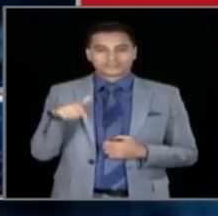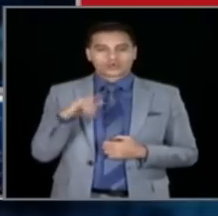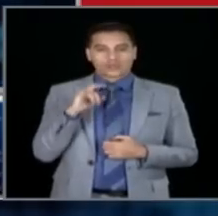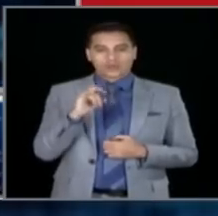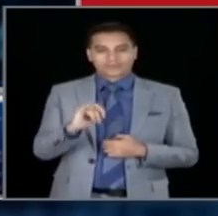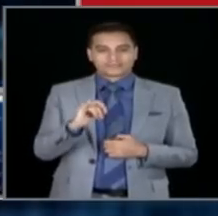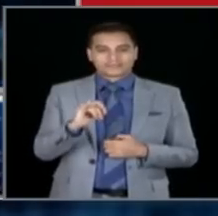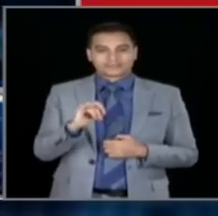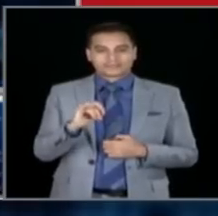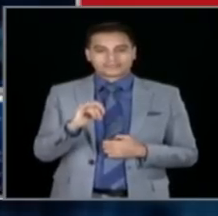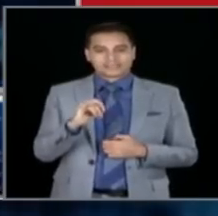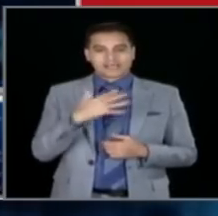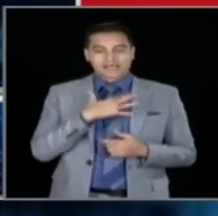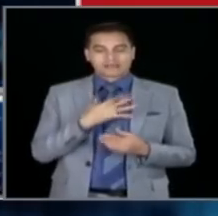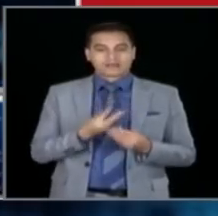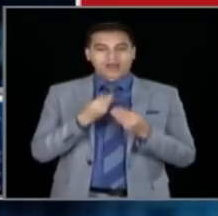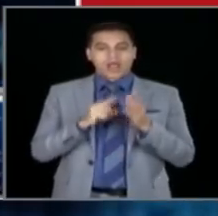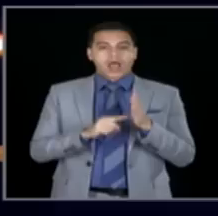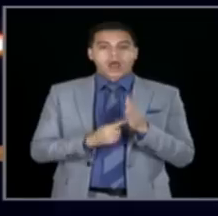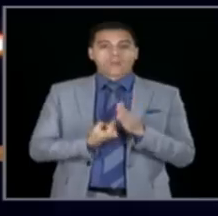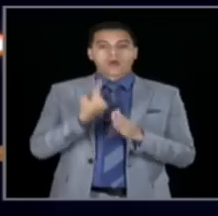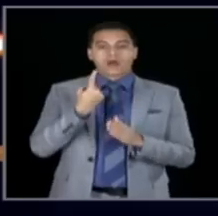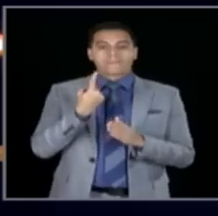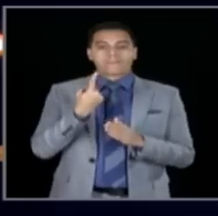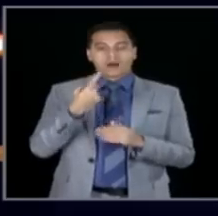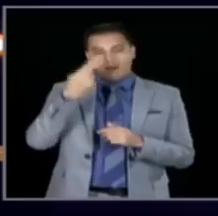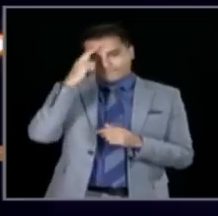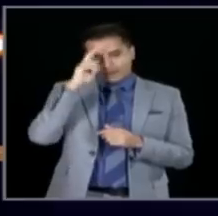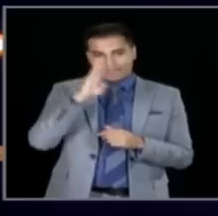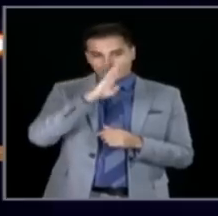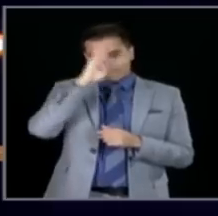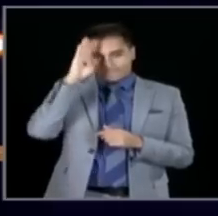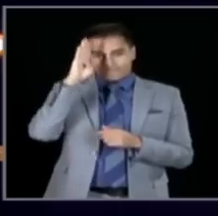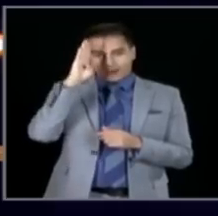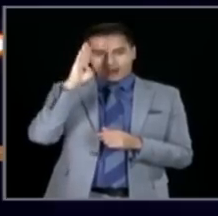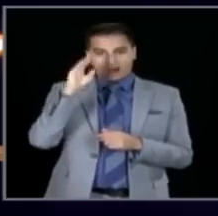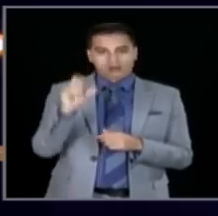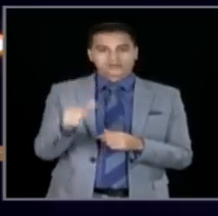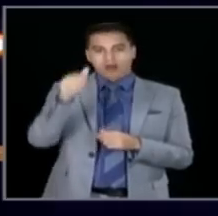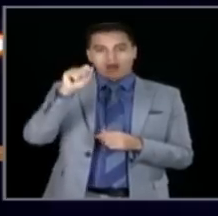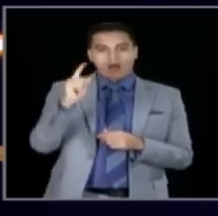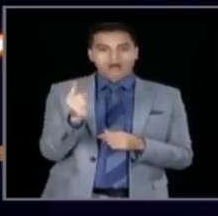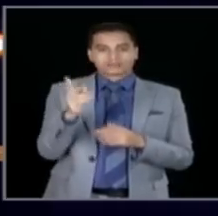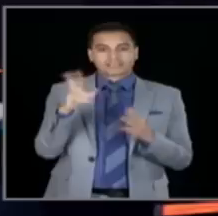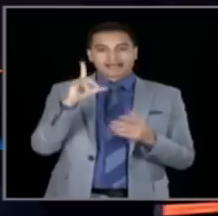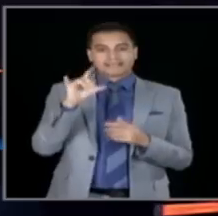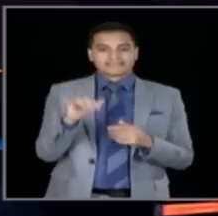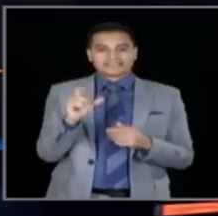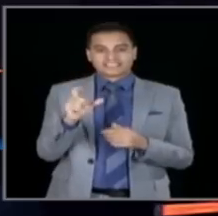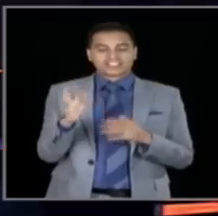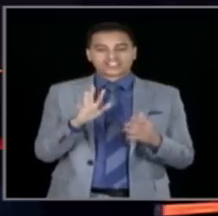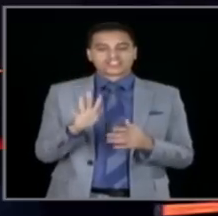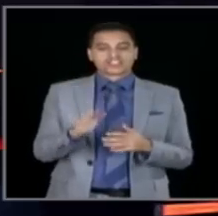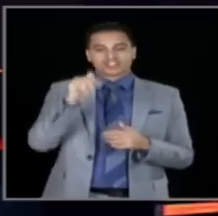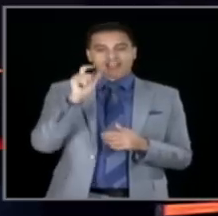1856 تم منحه لأول مرة من الأمير ناصر الدين شاه.